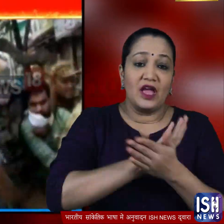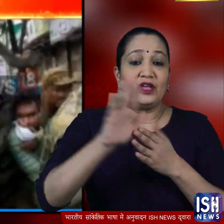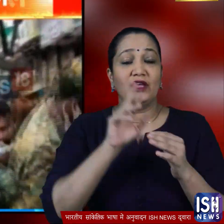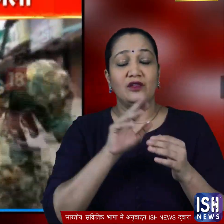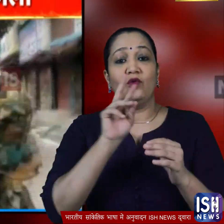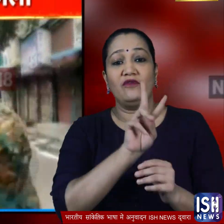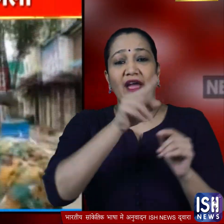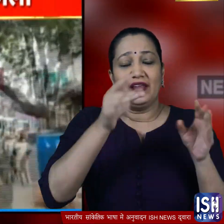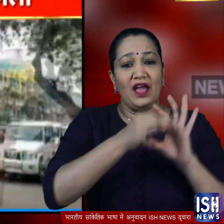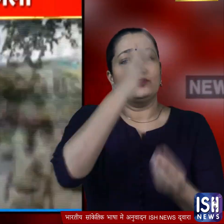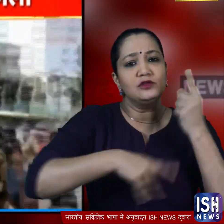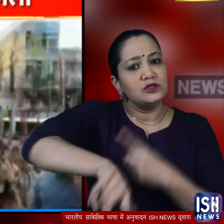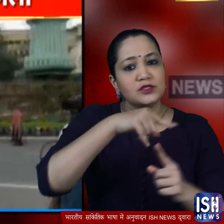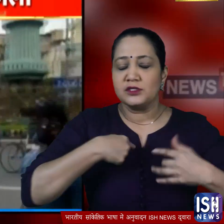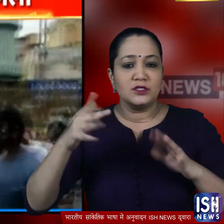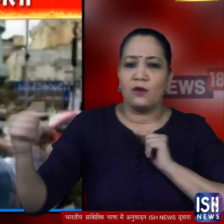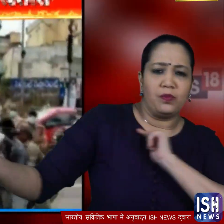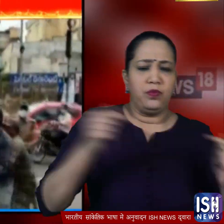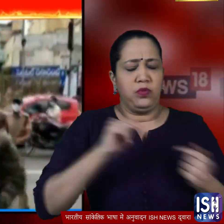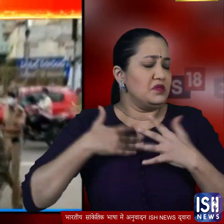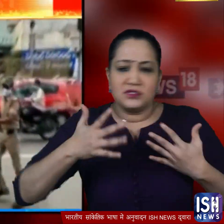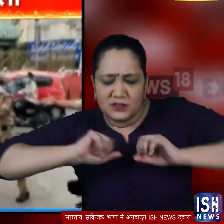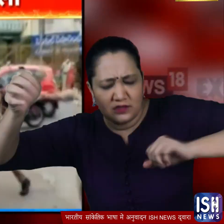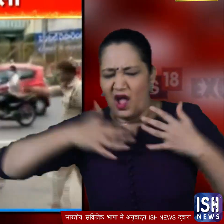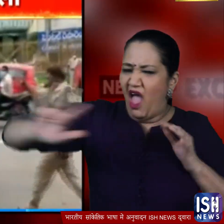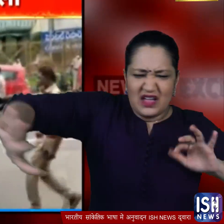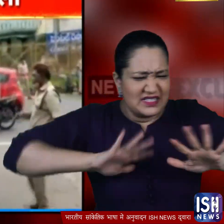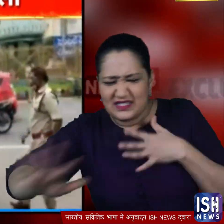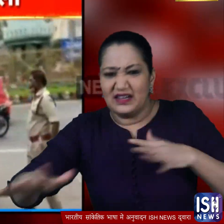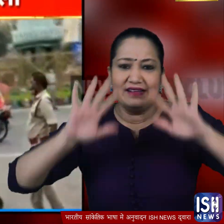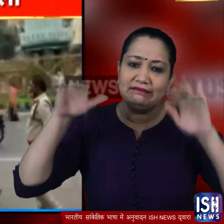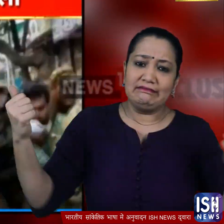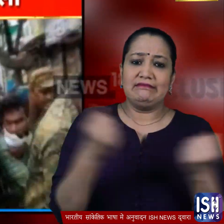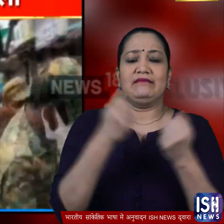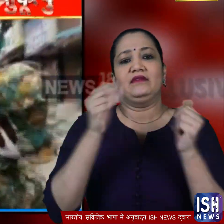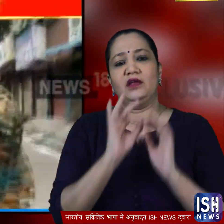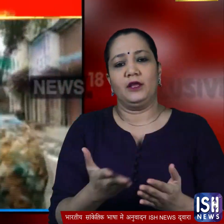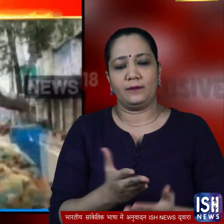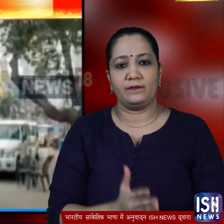पर अड़े हिंदू वाहिनी नाम के संगठन के समर्थक पुलिस वालों से खुद को छुड़ाने के लिए पूरा जोर लगाने लगे।